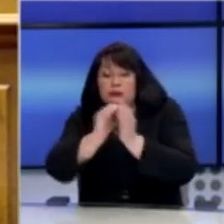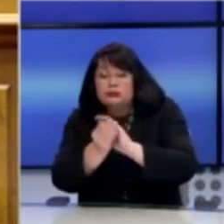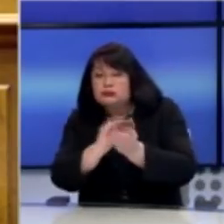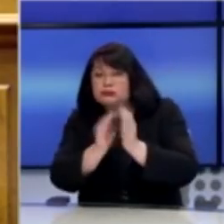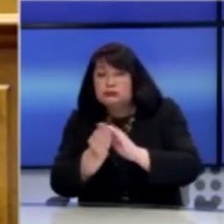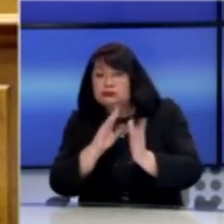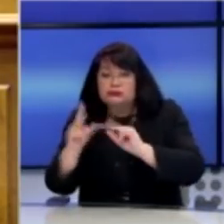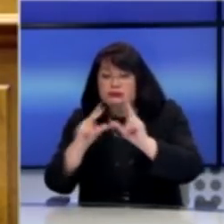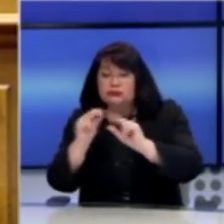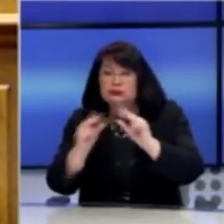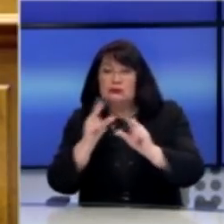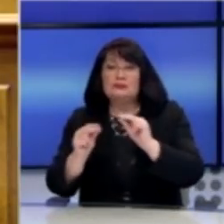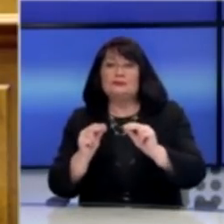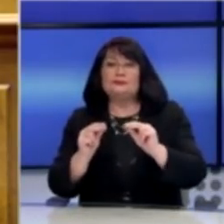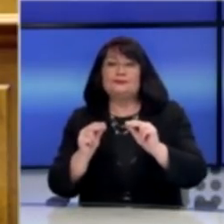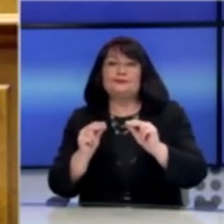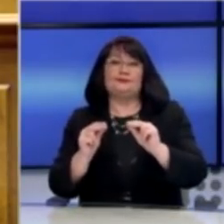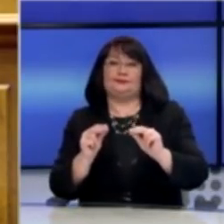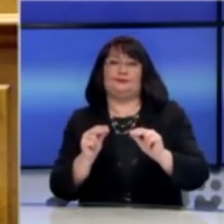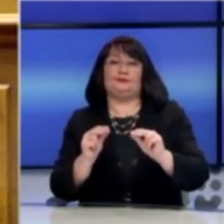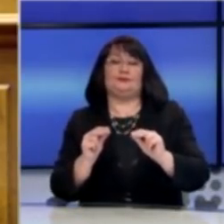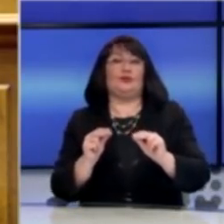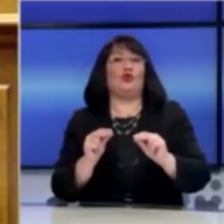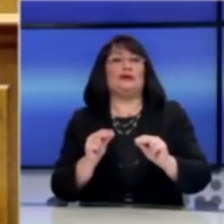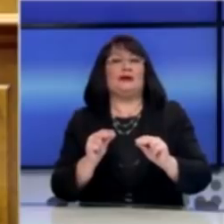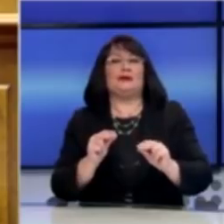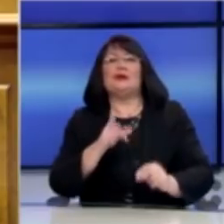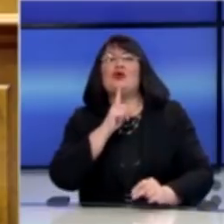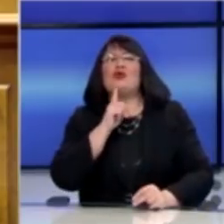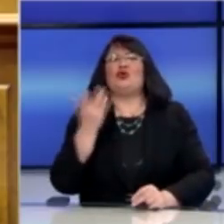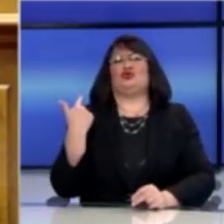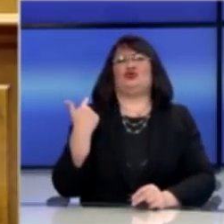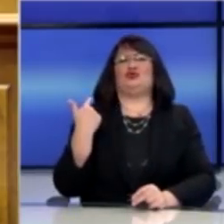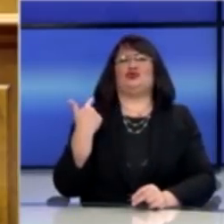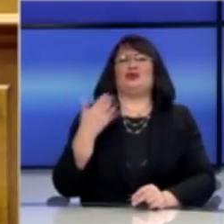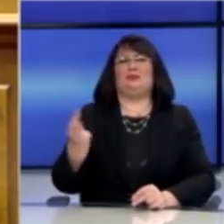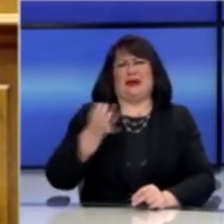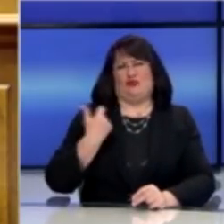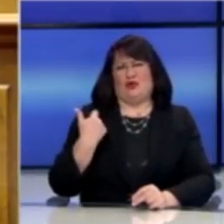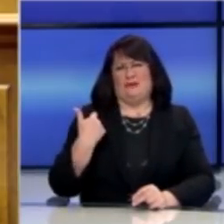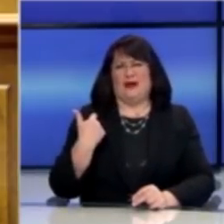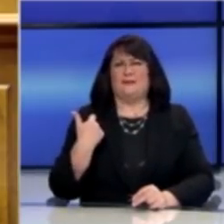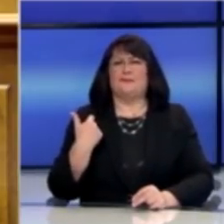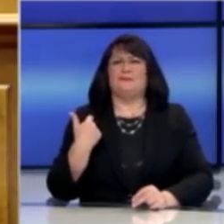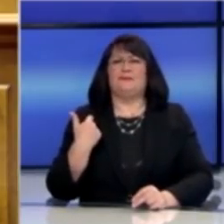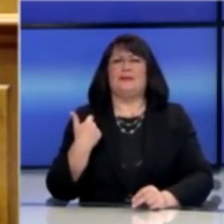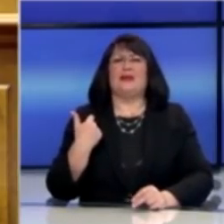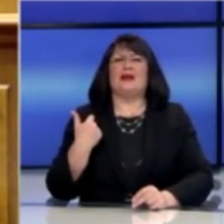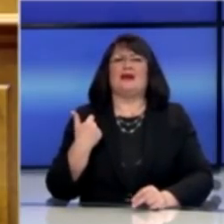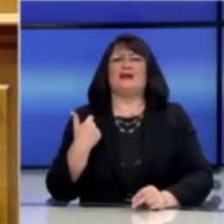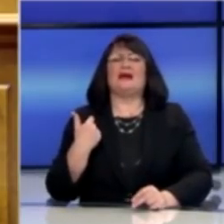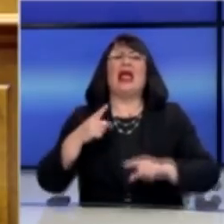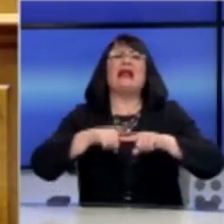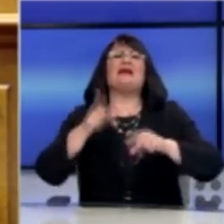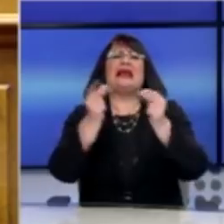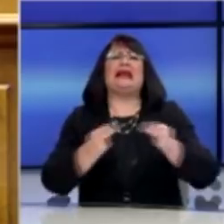ξεκινάνε από αναρθολογικές παραδοχές σαν τον προλαλίστατα ομιλητή, εδώ τον κύριο